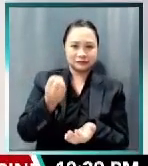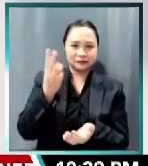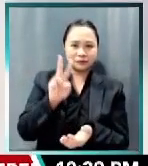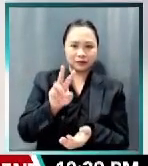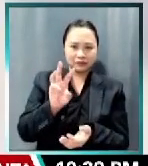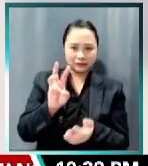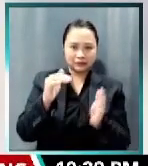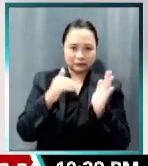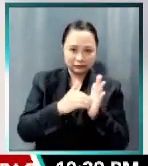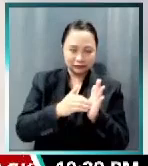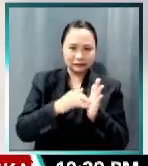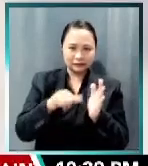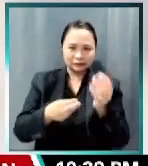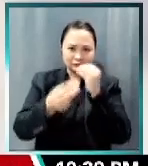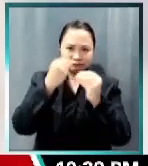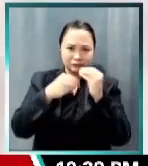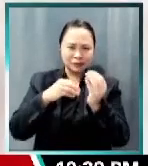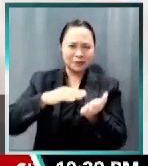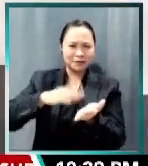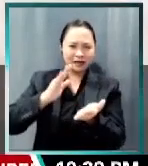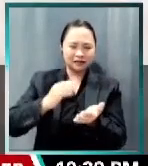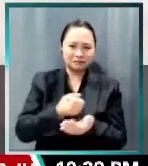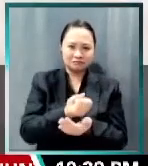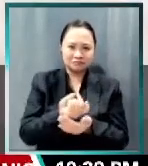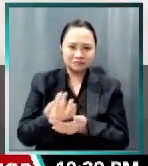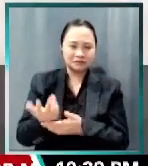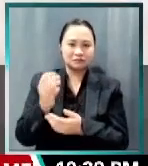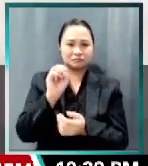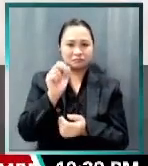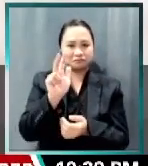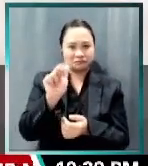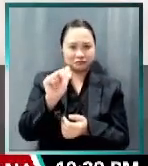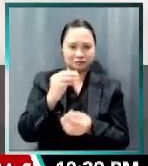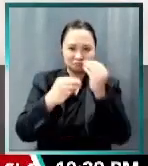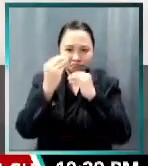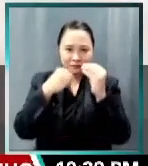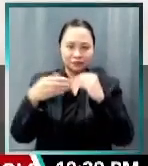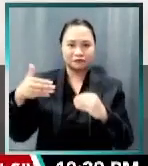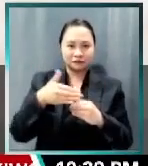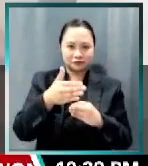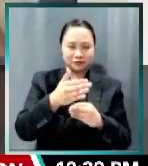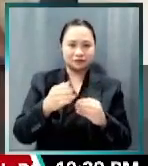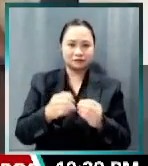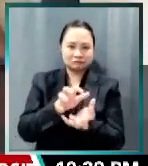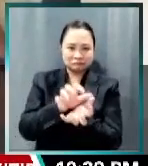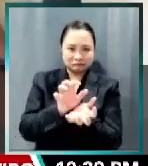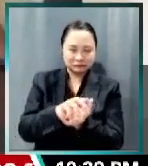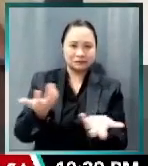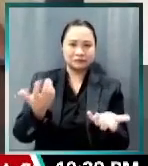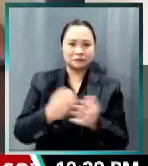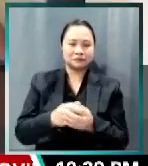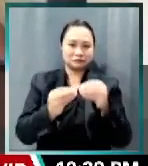sa sandbar. 13 silang bumisita sa Virgin Island at kumain ng isda, scallops, sea urchin, pusit at